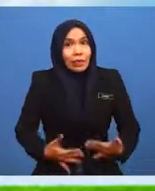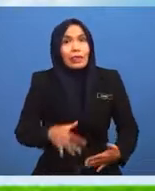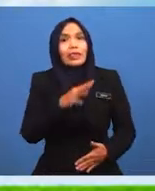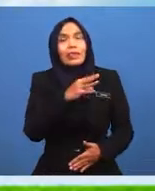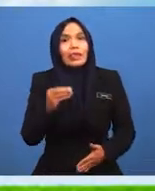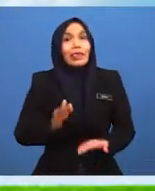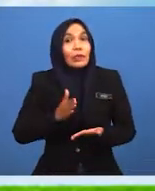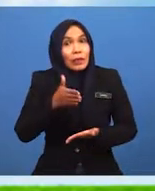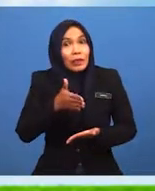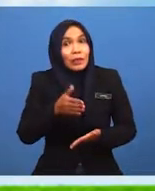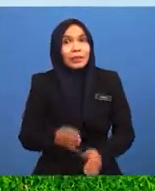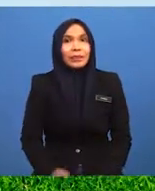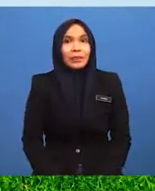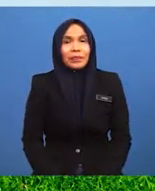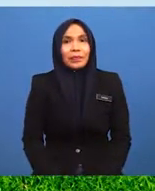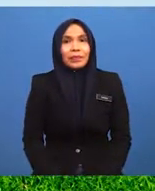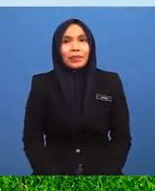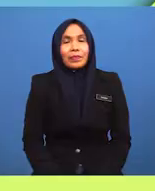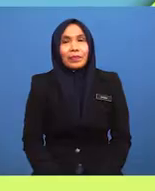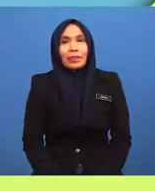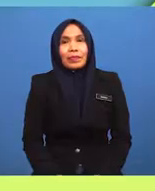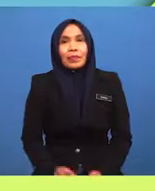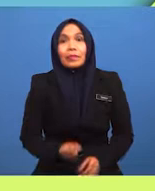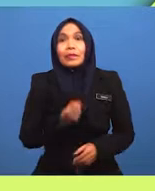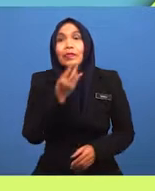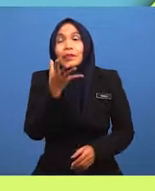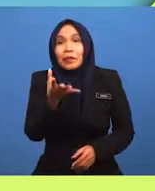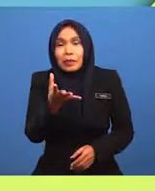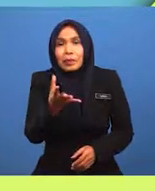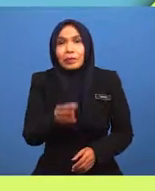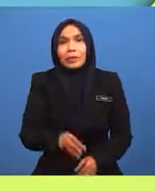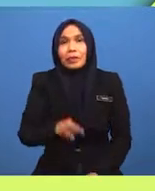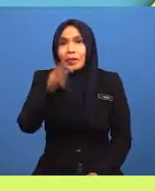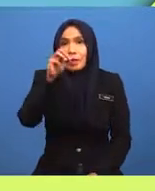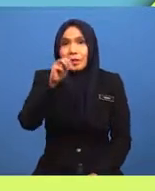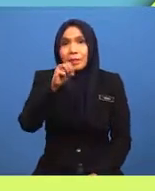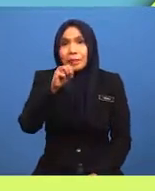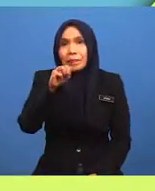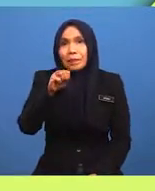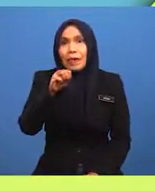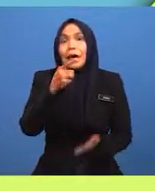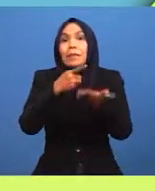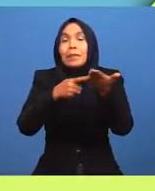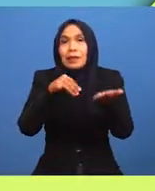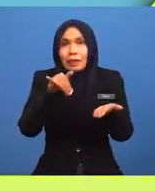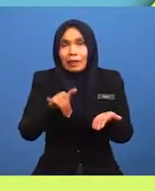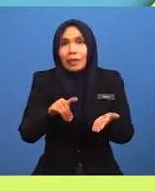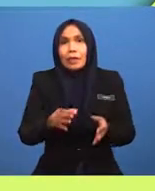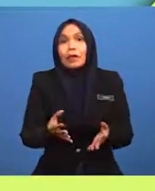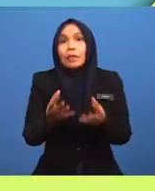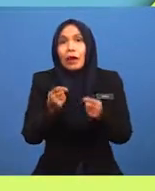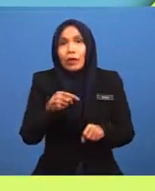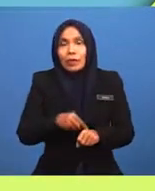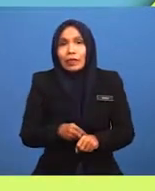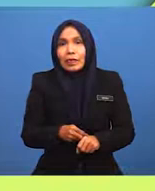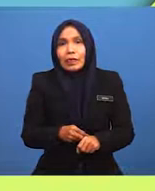yang sepatutnya. Sekarang, kita baca situasi D pula. Kakak, boleh